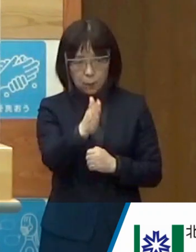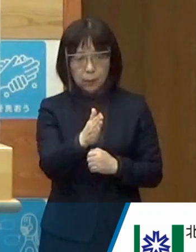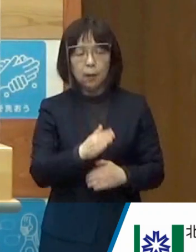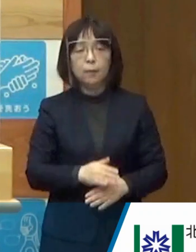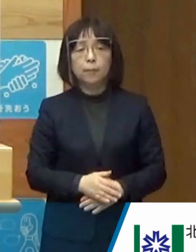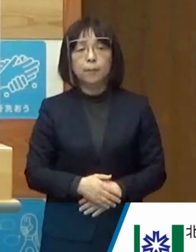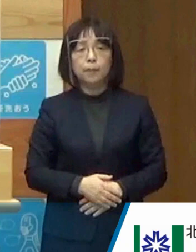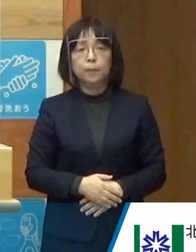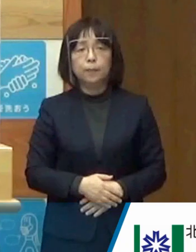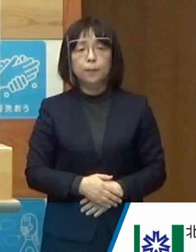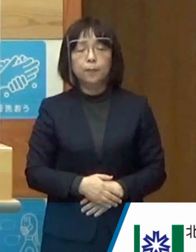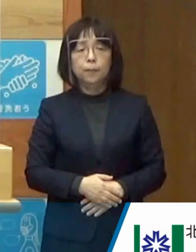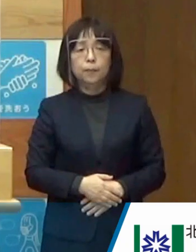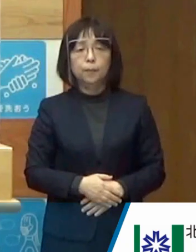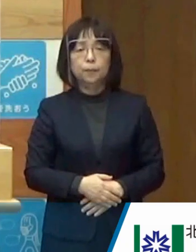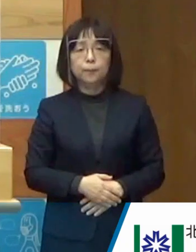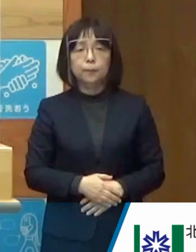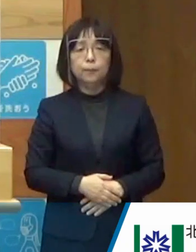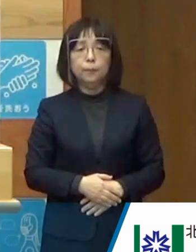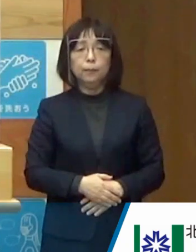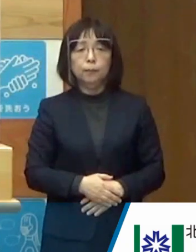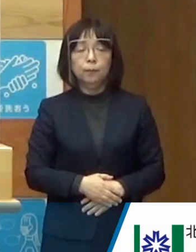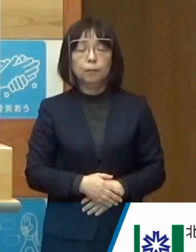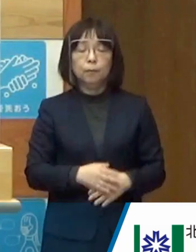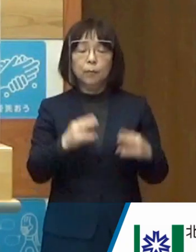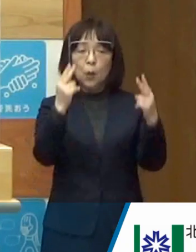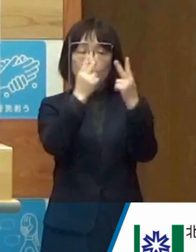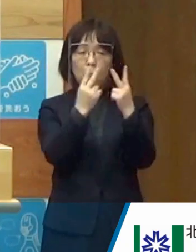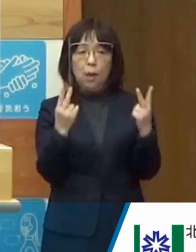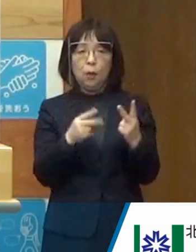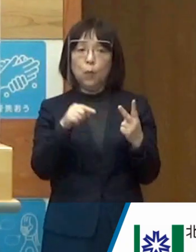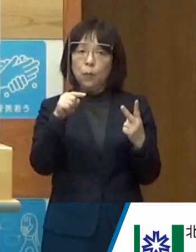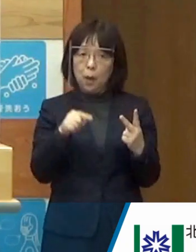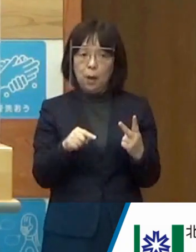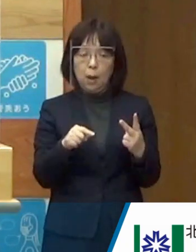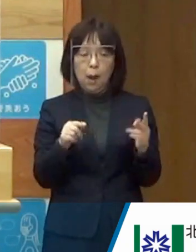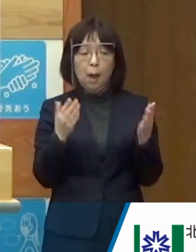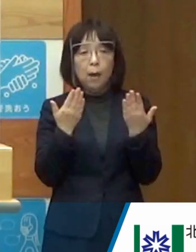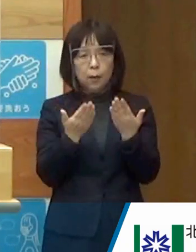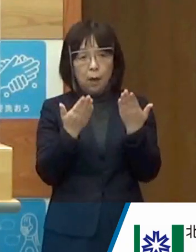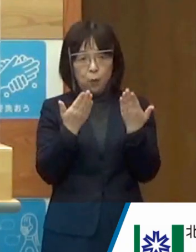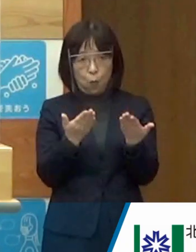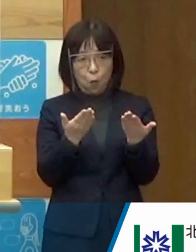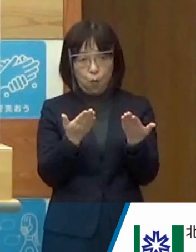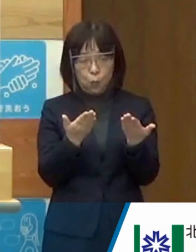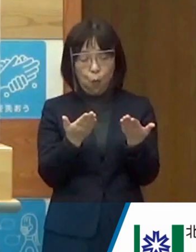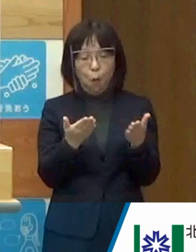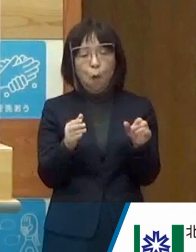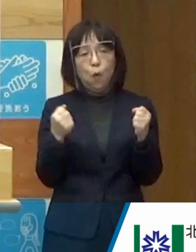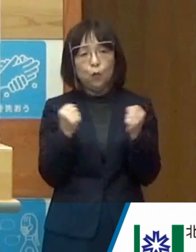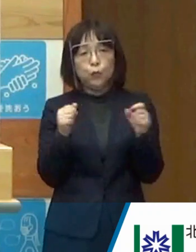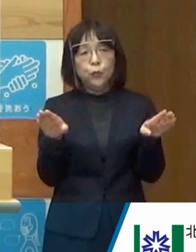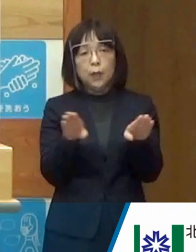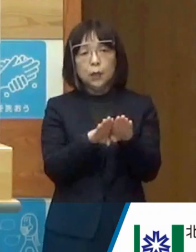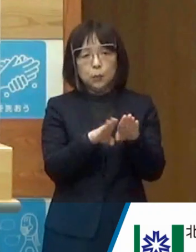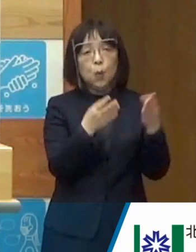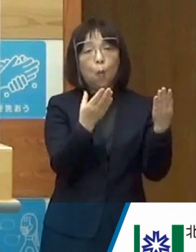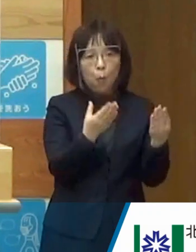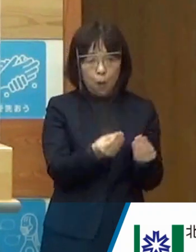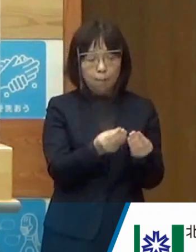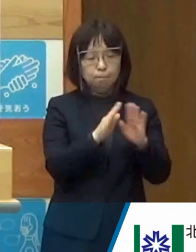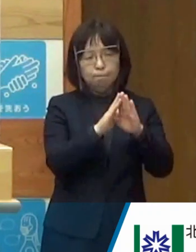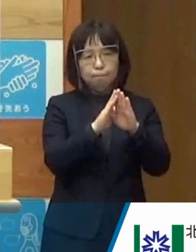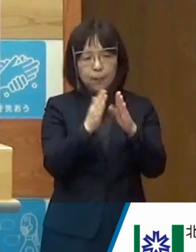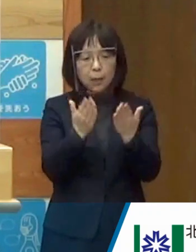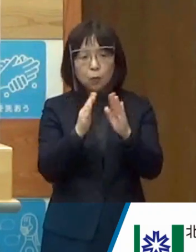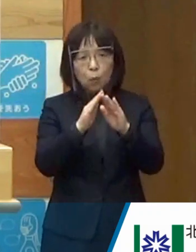。そして道内では学校の冬休みも終わりまして、順次新学期が始まるわけ